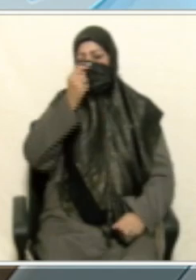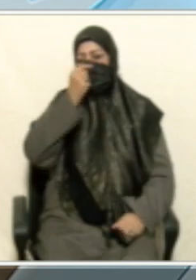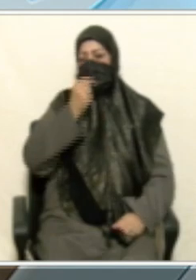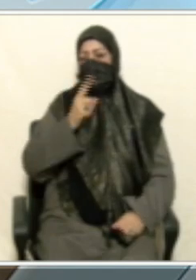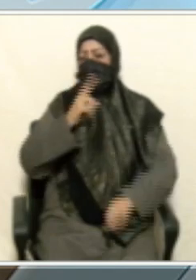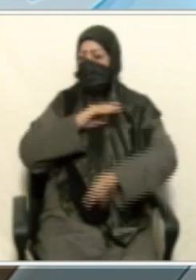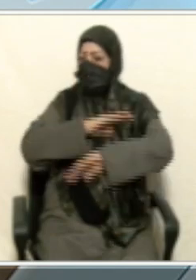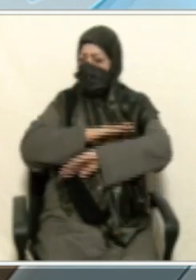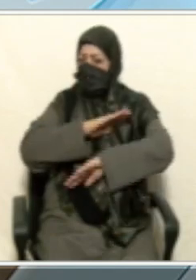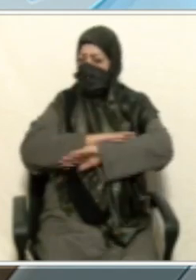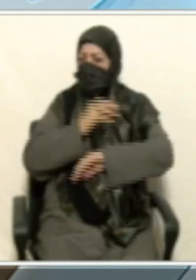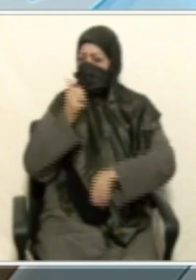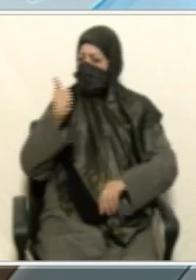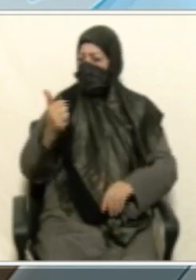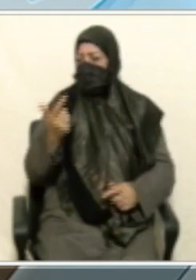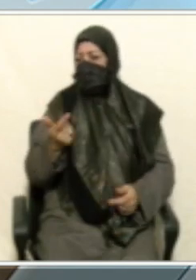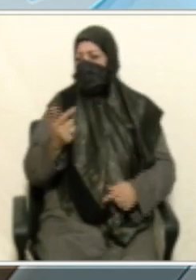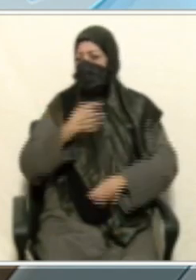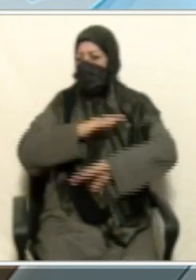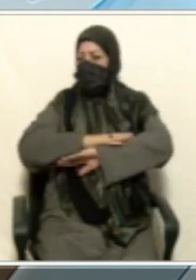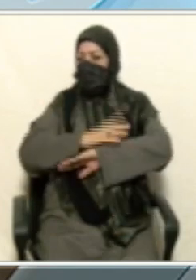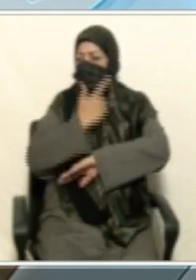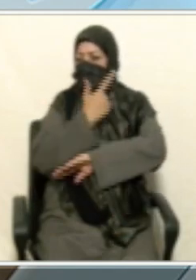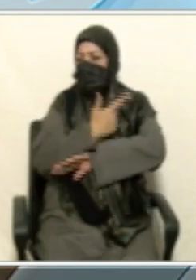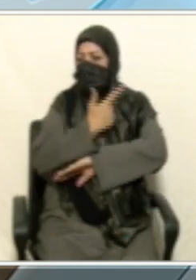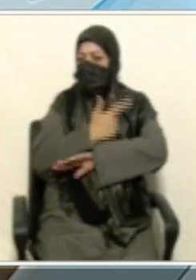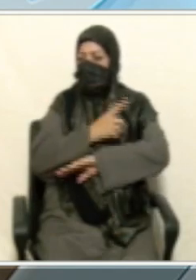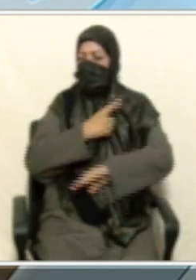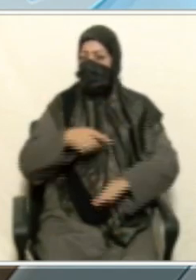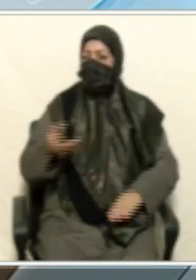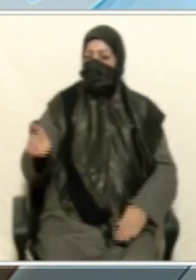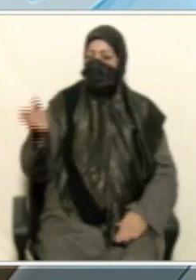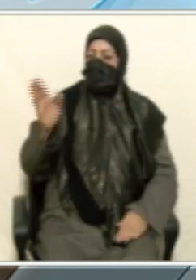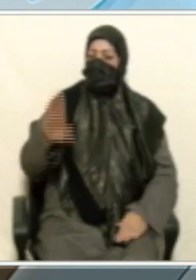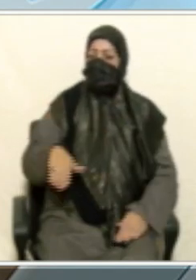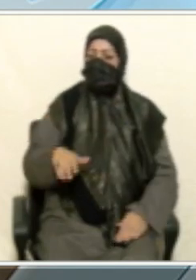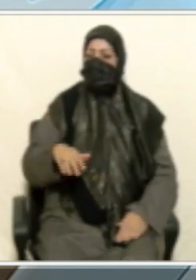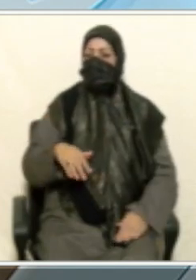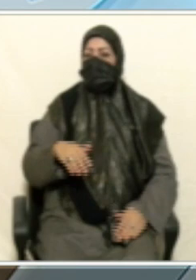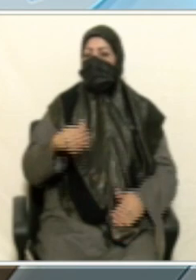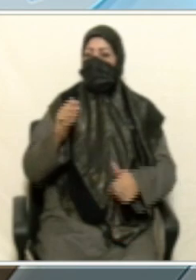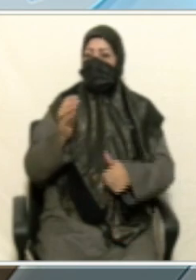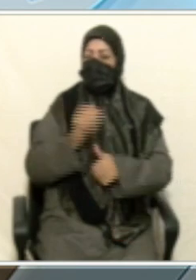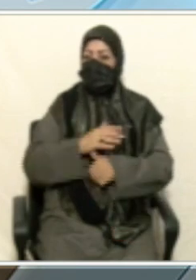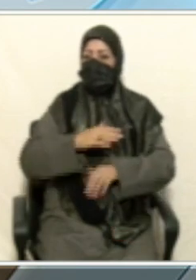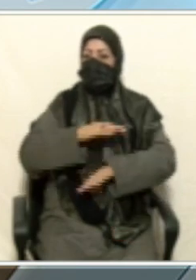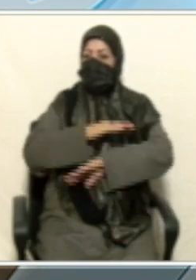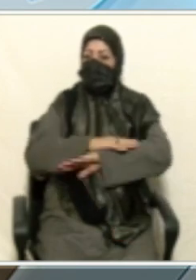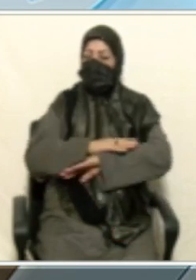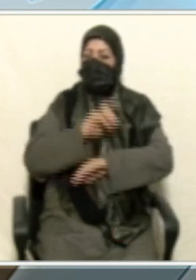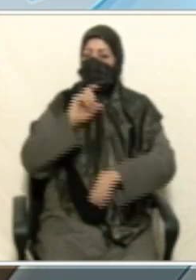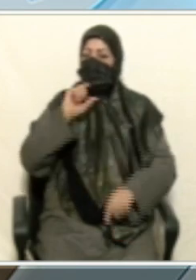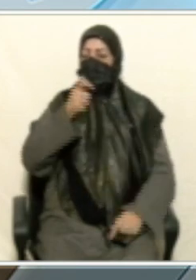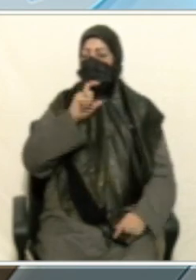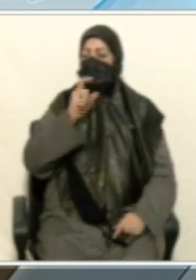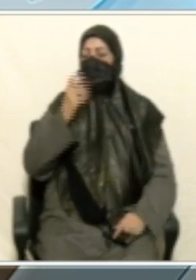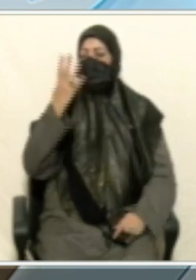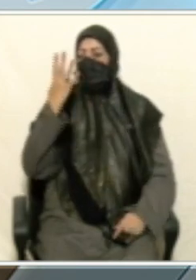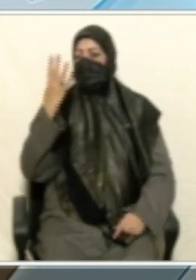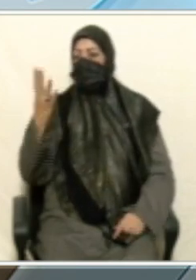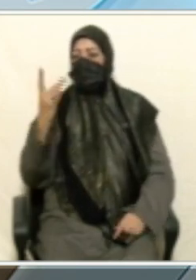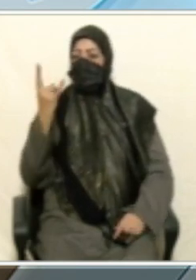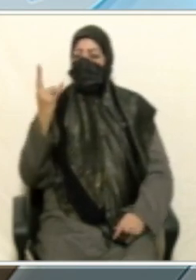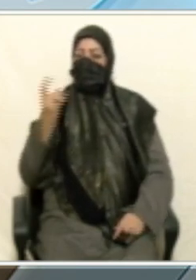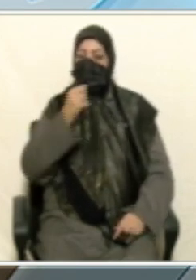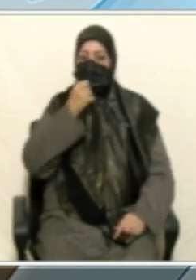والذين يتوفون منكم ويذرون أزواجا يتربصن بأنفسهن 4 أشهر و10. لم يذكر لا مدخولا بهن ولا